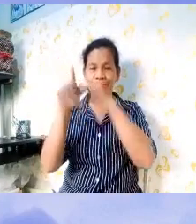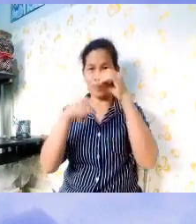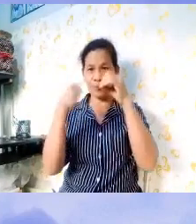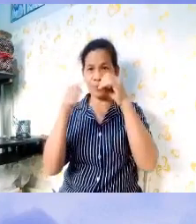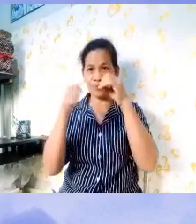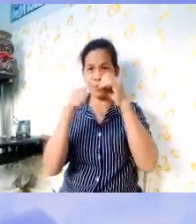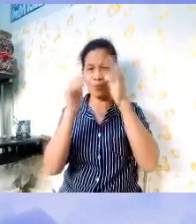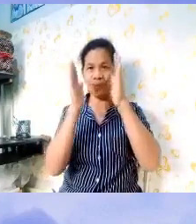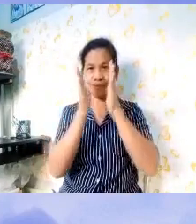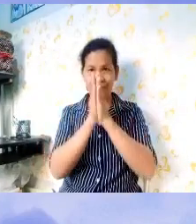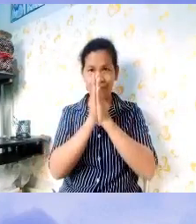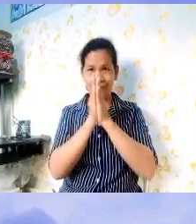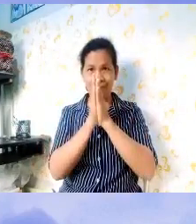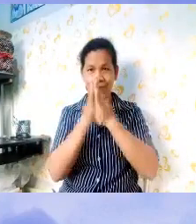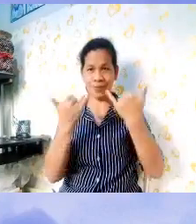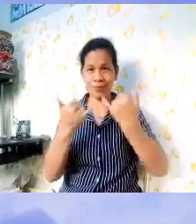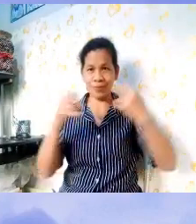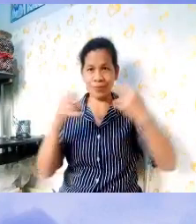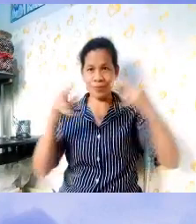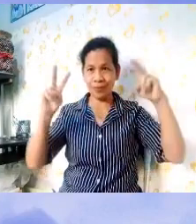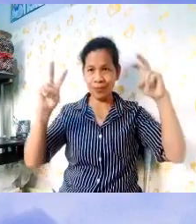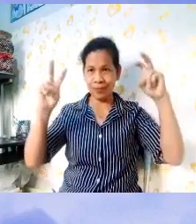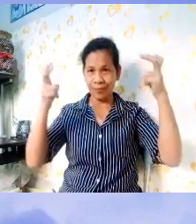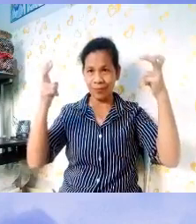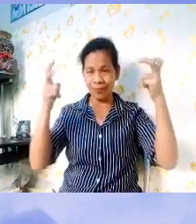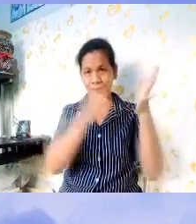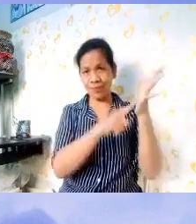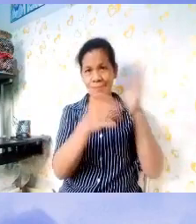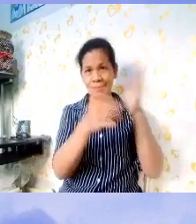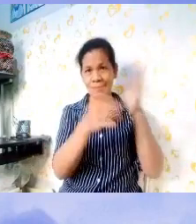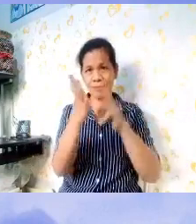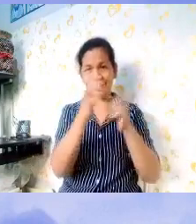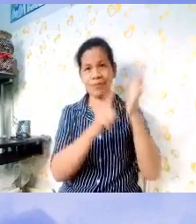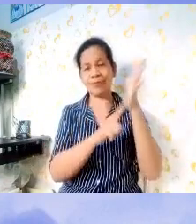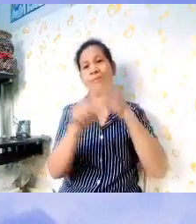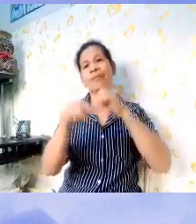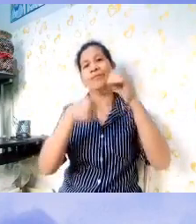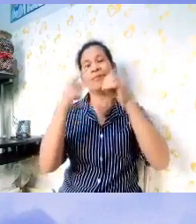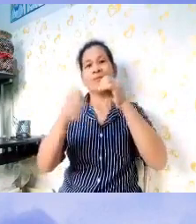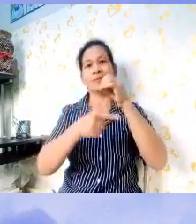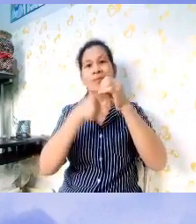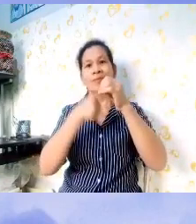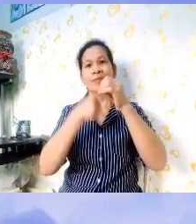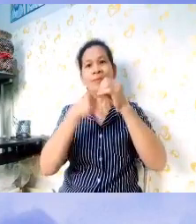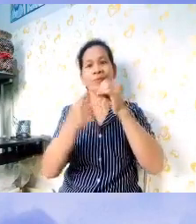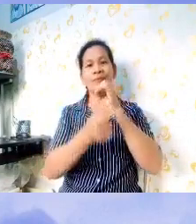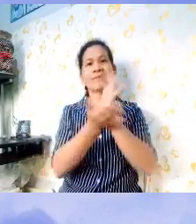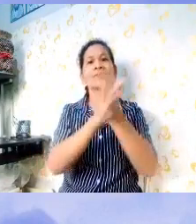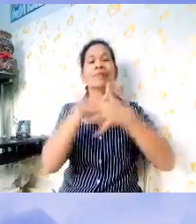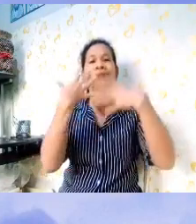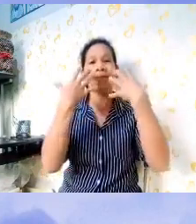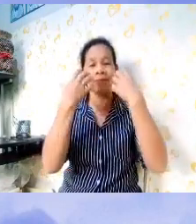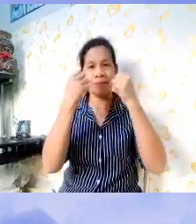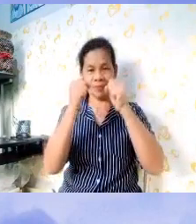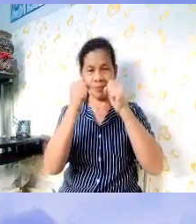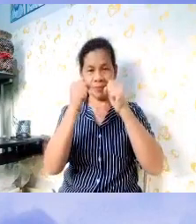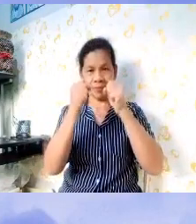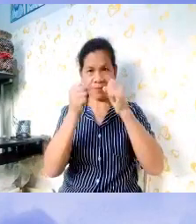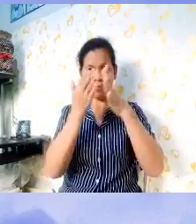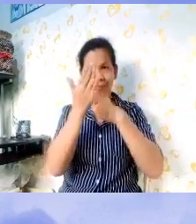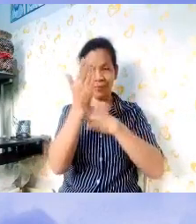ang pamagat po ng atin pong tatalakayin ngayon ay pinatatatag ng panalangin